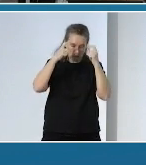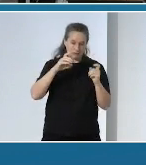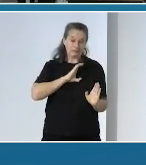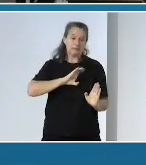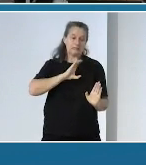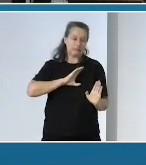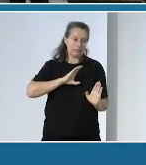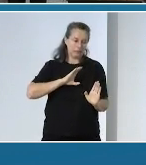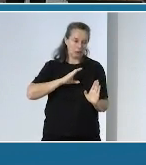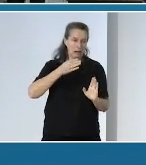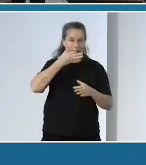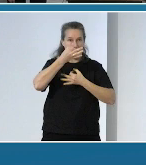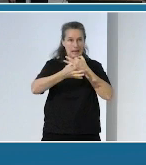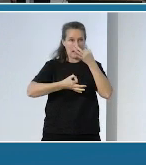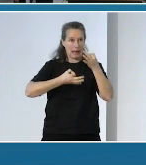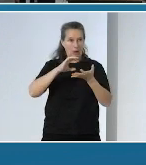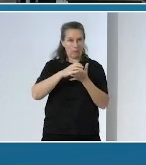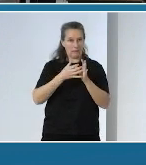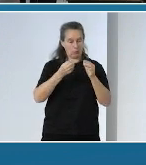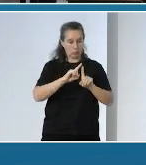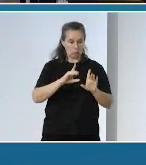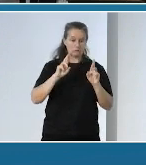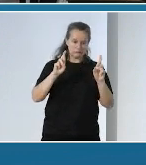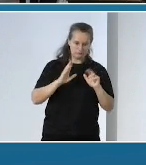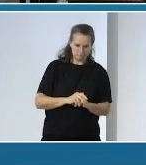trop absconce.